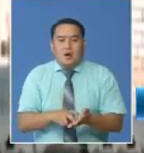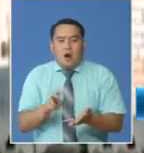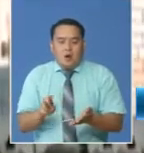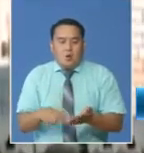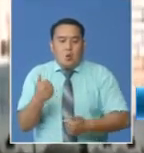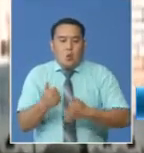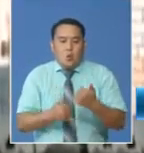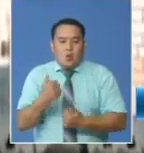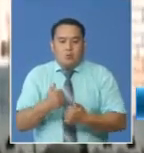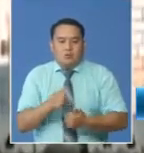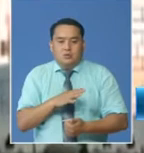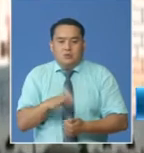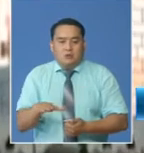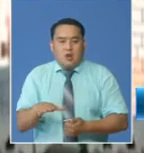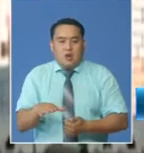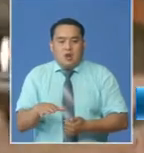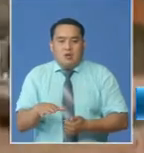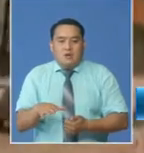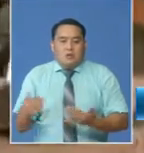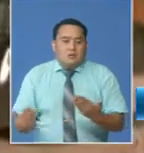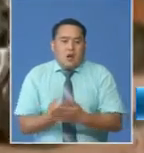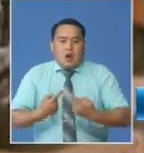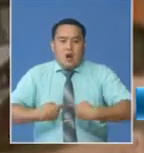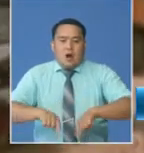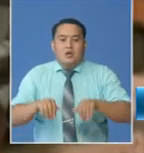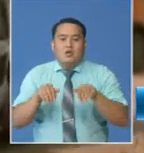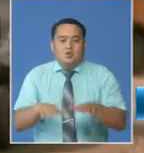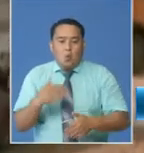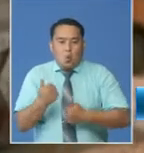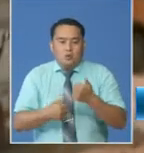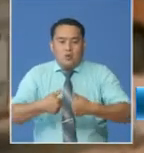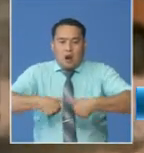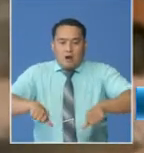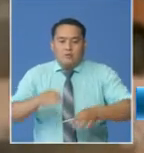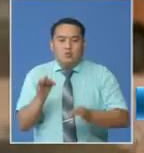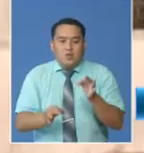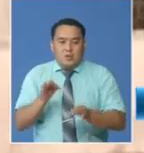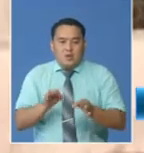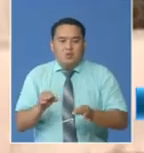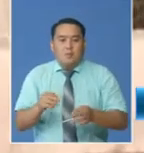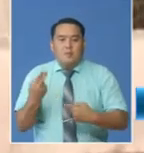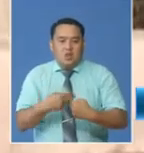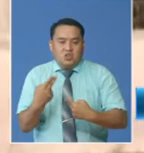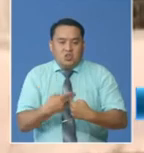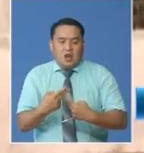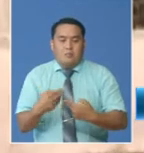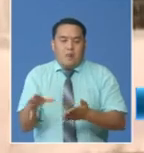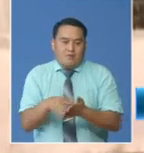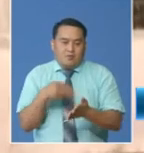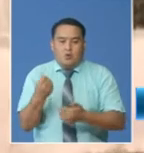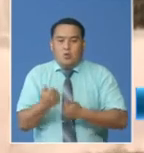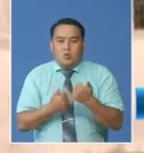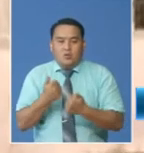конкурс признан несостоявшимся. Теперь подрядчики оспаривают решение конкурсной комиссии в суде, что мешает провести повторный